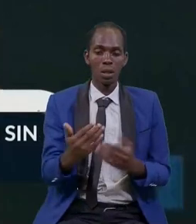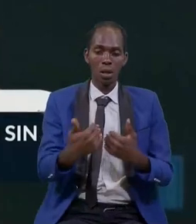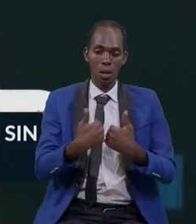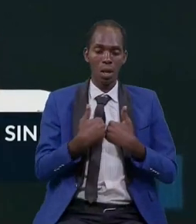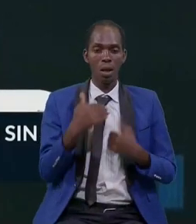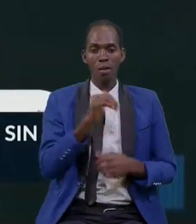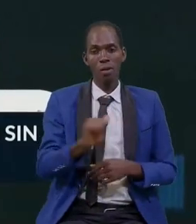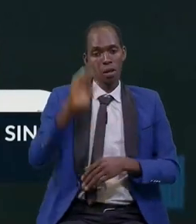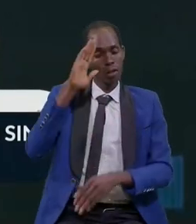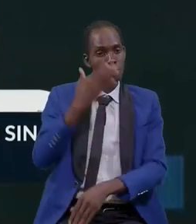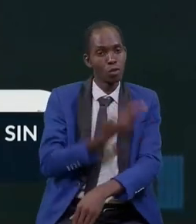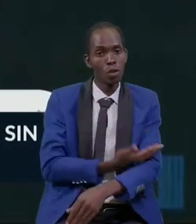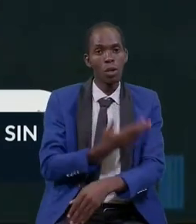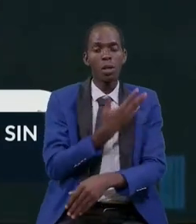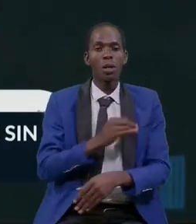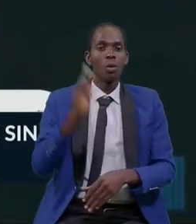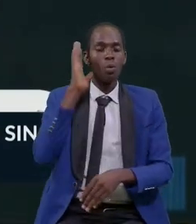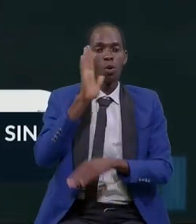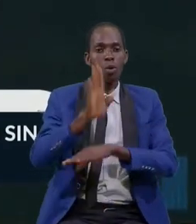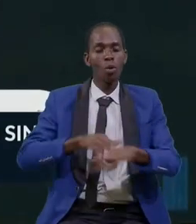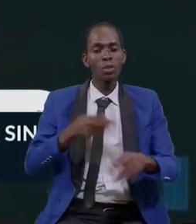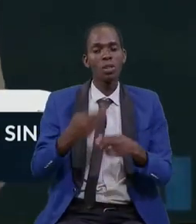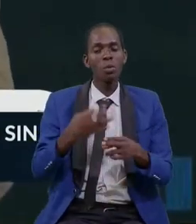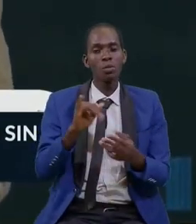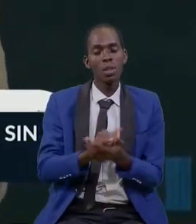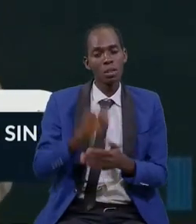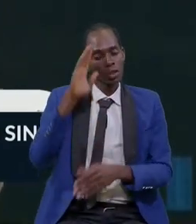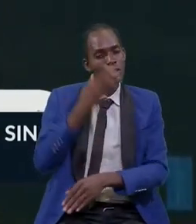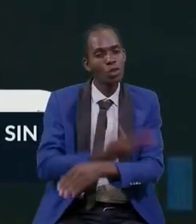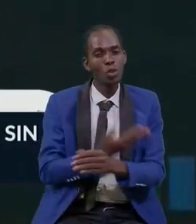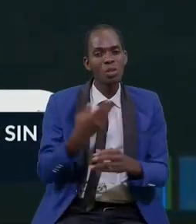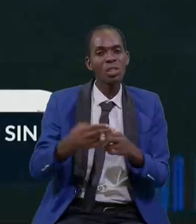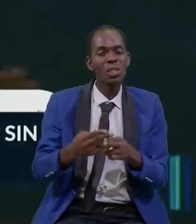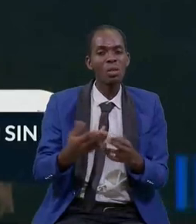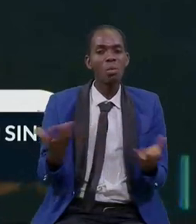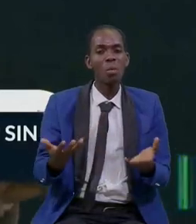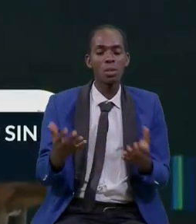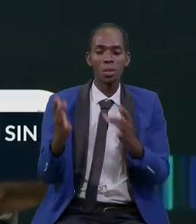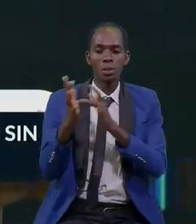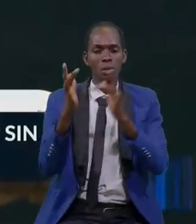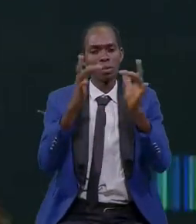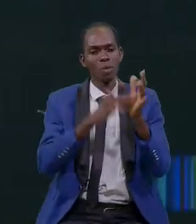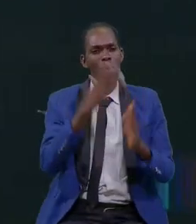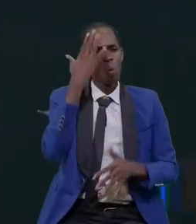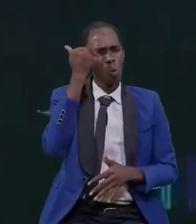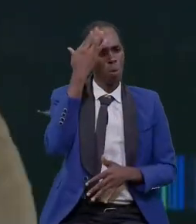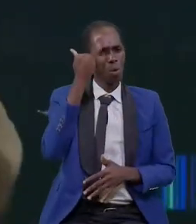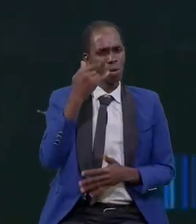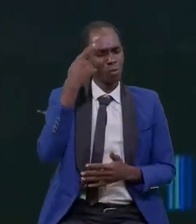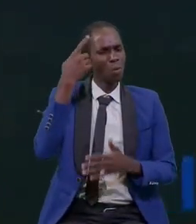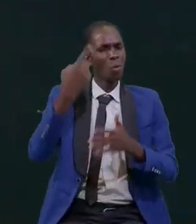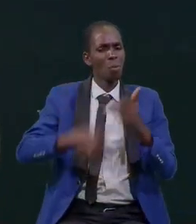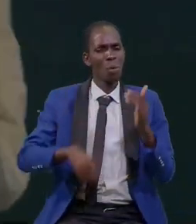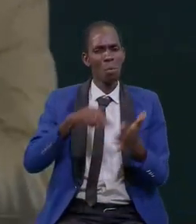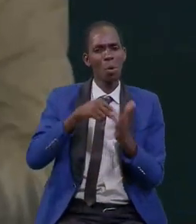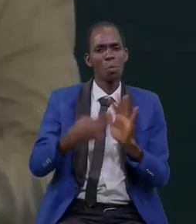lui donneras le nom de Jésus. Pourquoi? Pour quel but? Pour quelle raison? Qu'est-ce